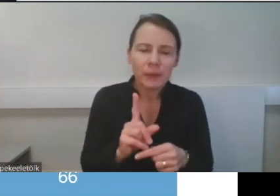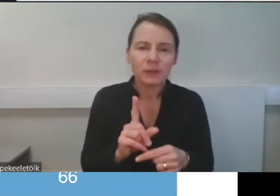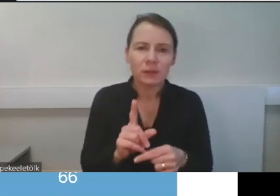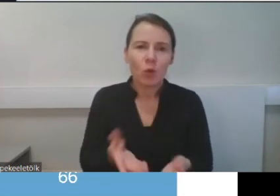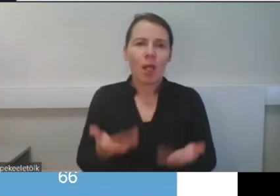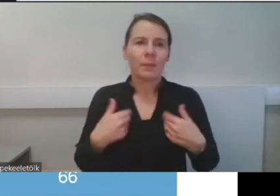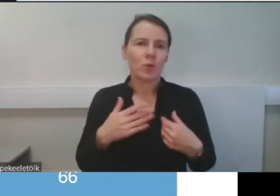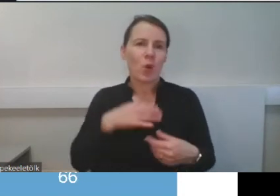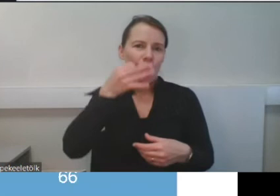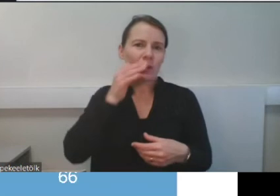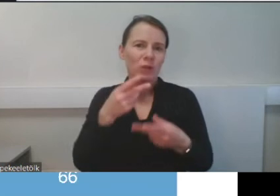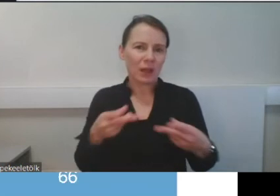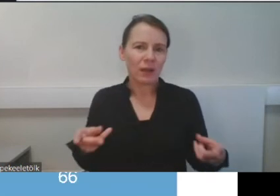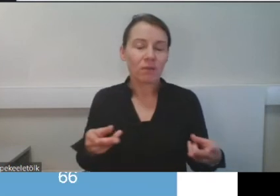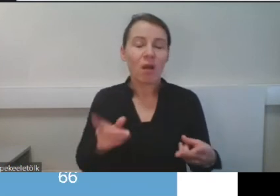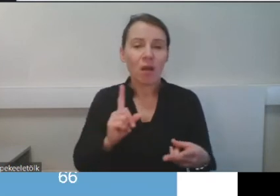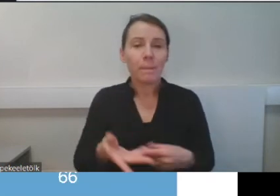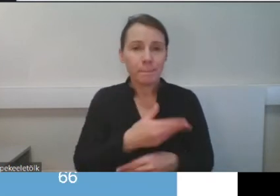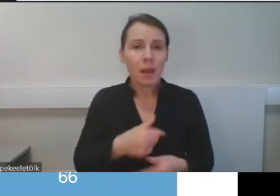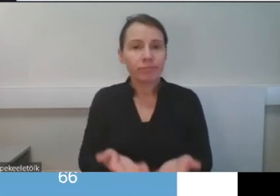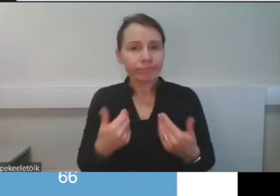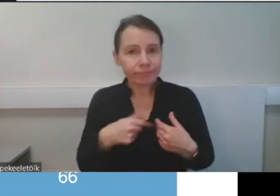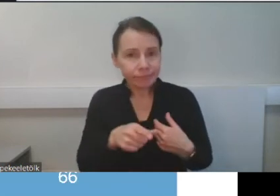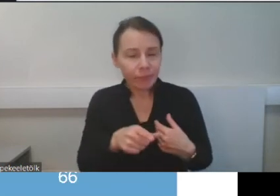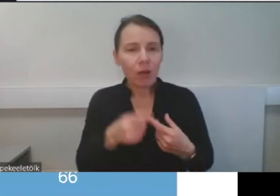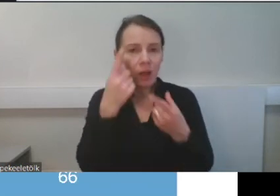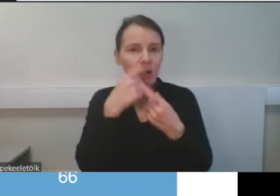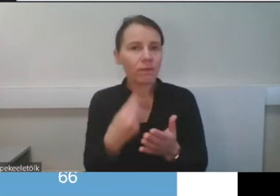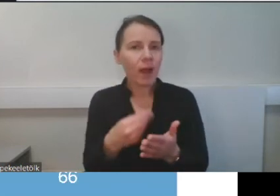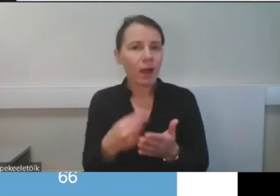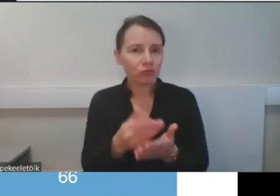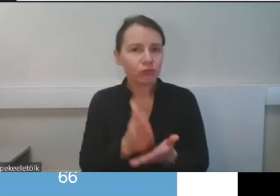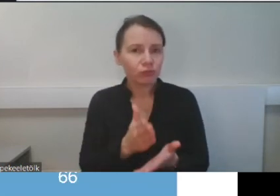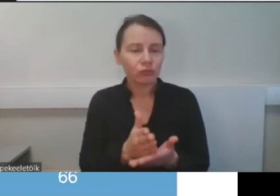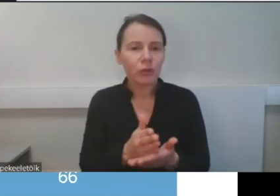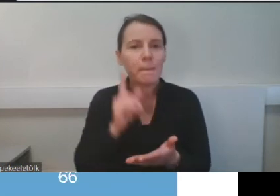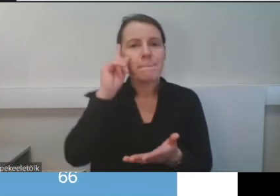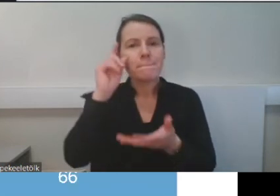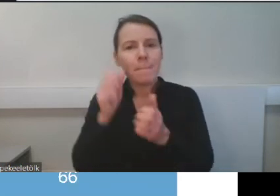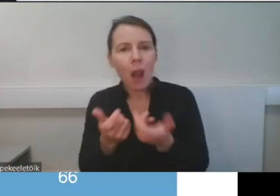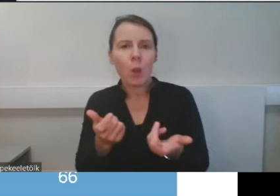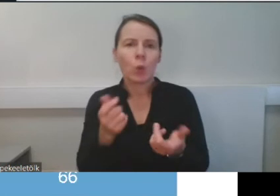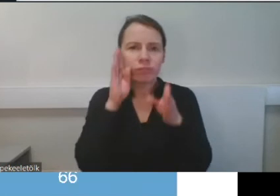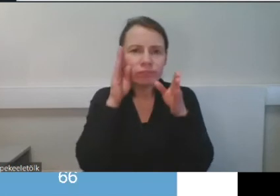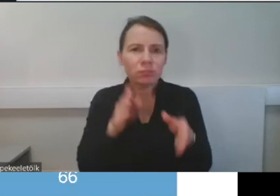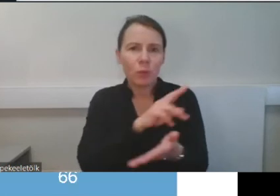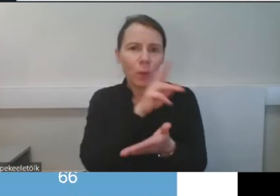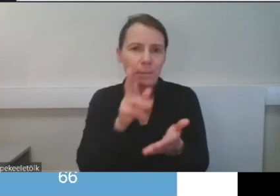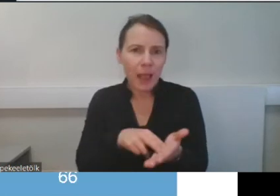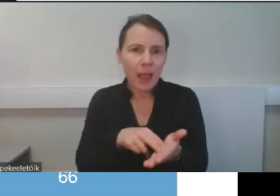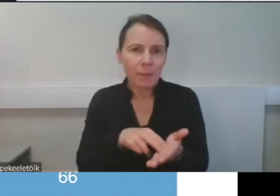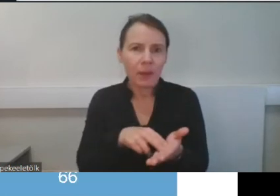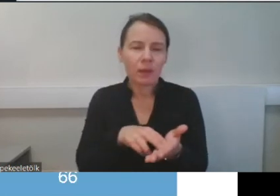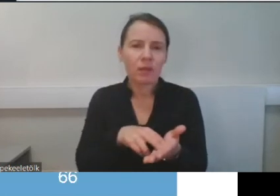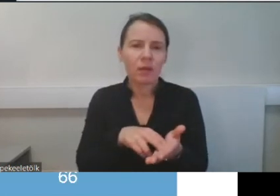kahanevas järjekorras sorteeritud, et üleval on siis need, kus on kõige rohkem tõsiseid ja mõningaid raskusi ja kahanevalt läheb